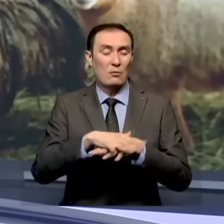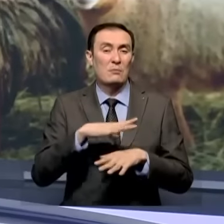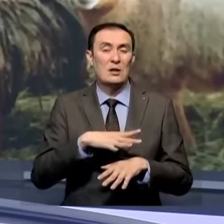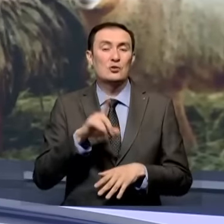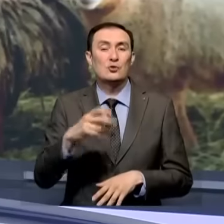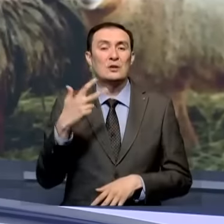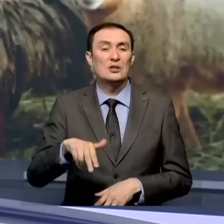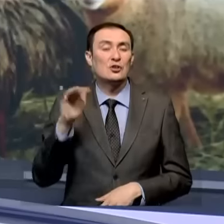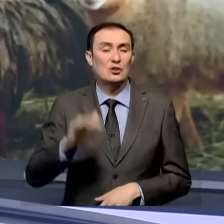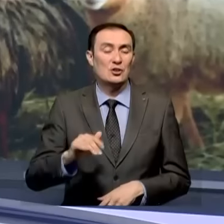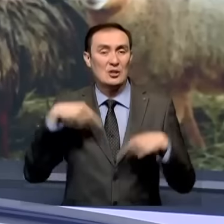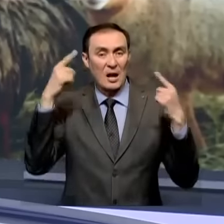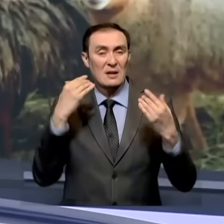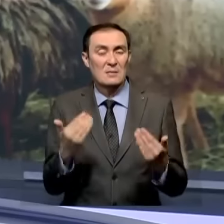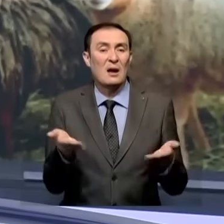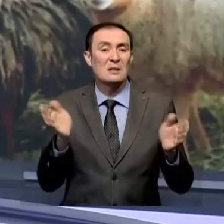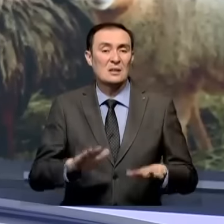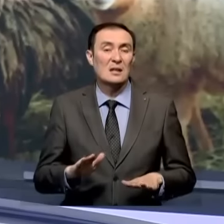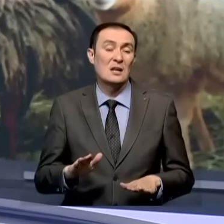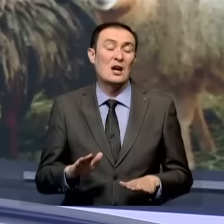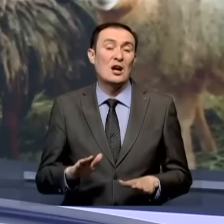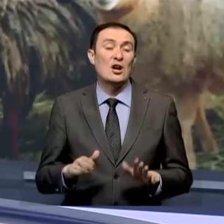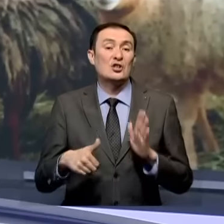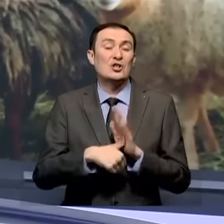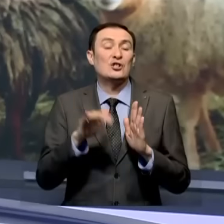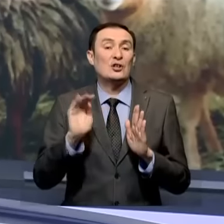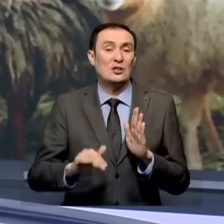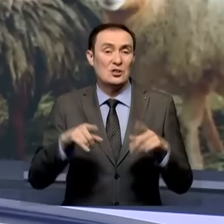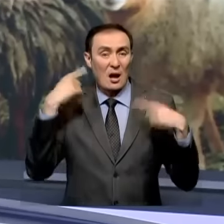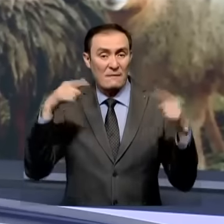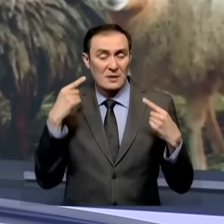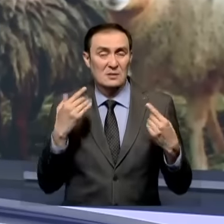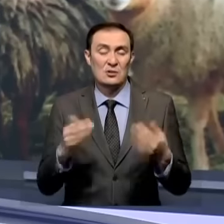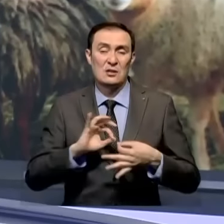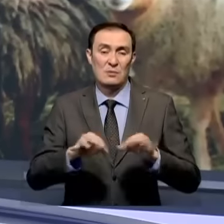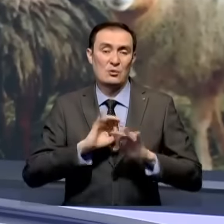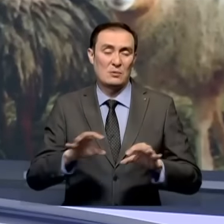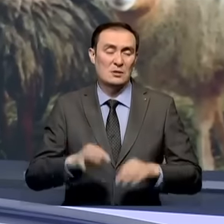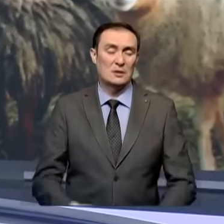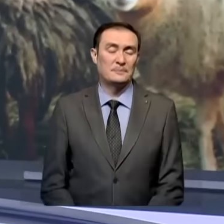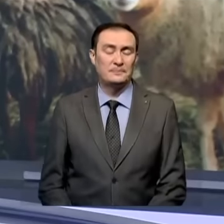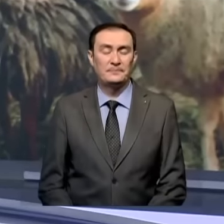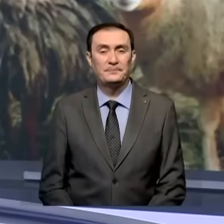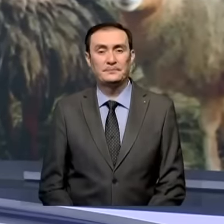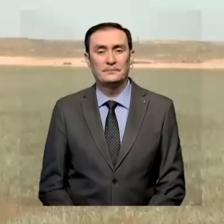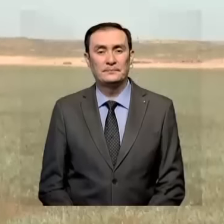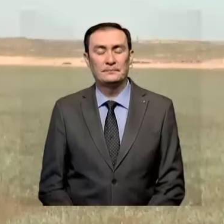составляло 130 тысяч, но теперь осталось не больше 6 тысяч овец. С подробностями мои коллеги.